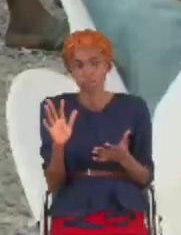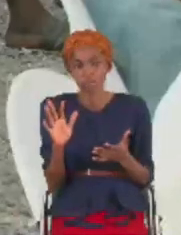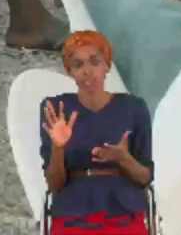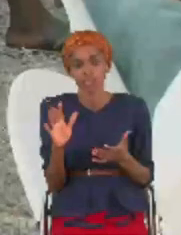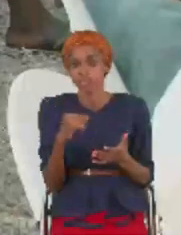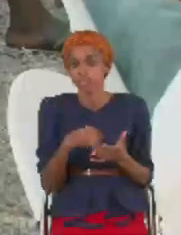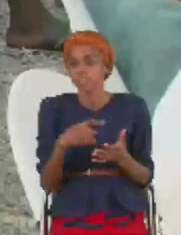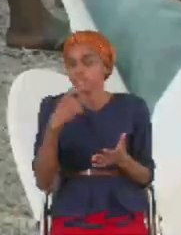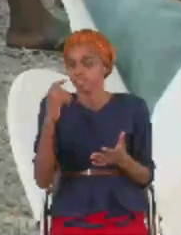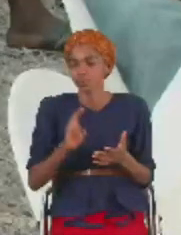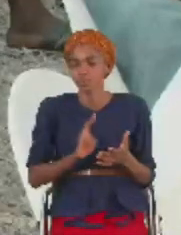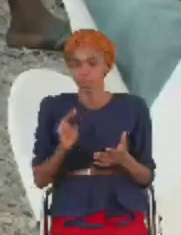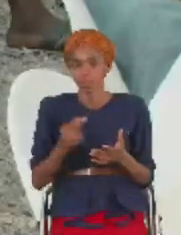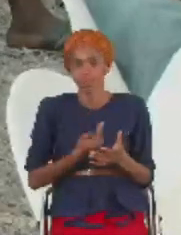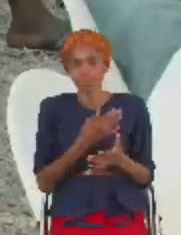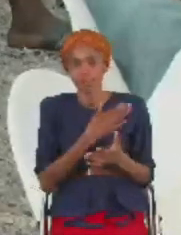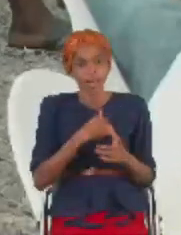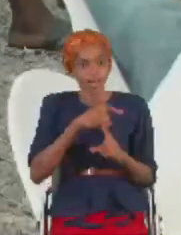elodie